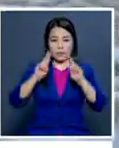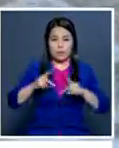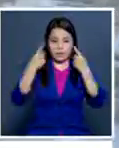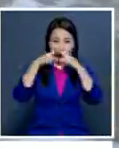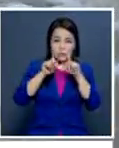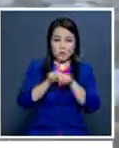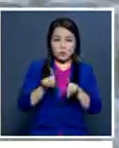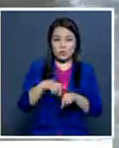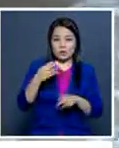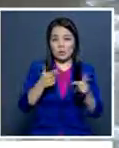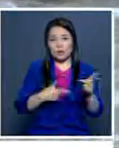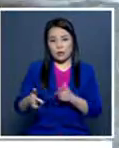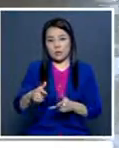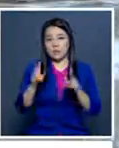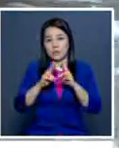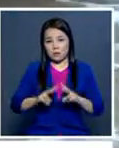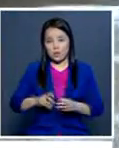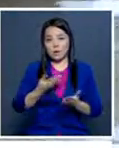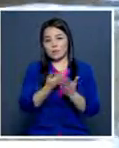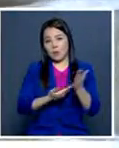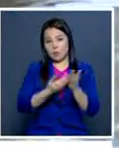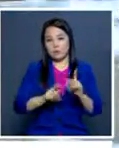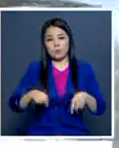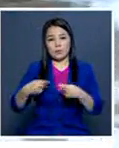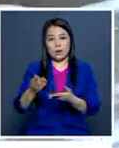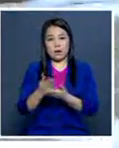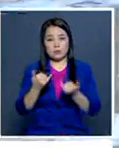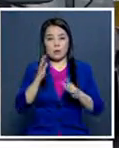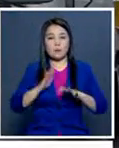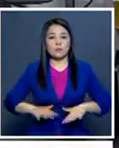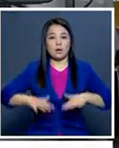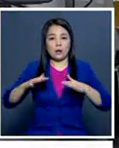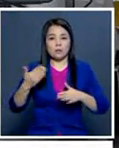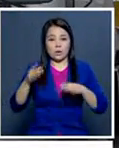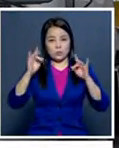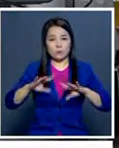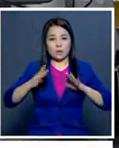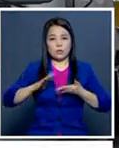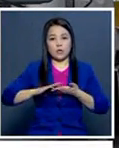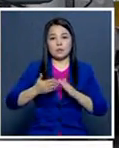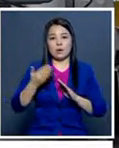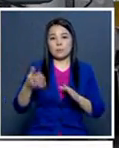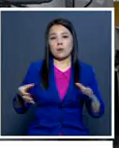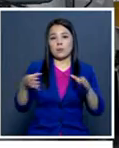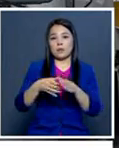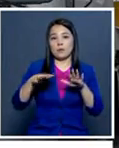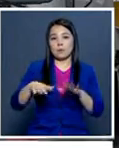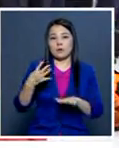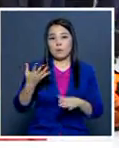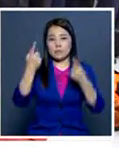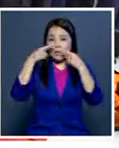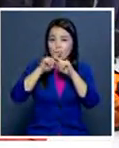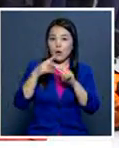дайындығы тексеріліп, құтқарушыларға нұсқау берілді. Жалпы биыл тасқынмен күреске төтенше жағдайлар департаментінен 45